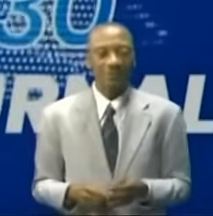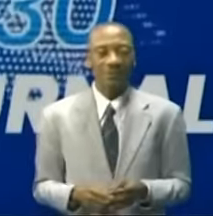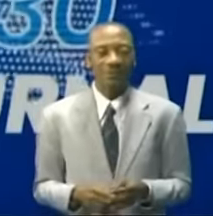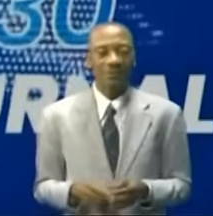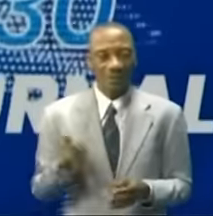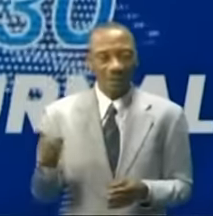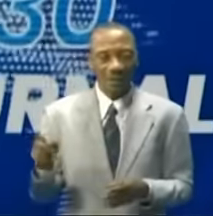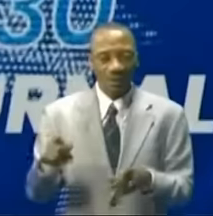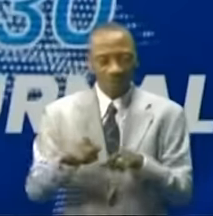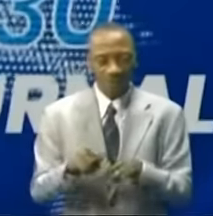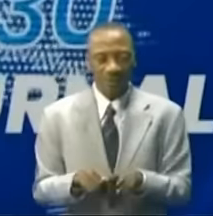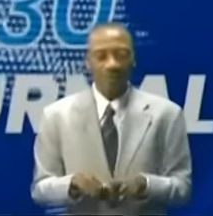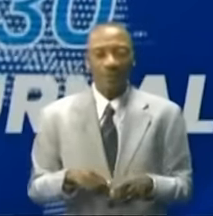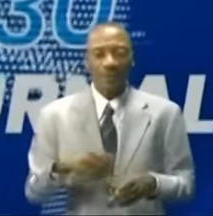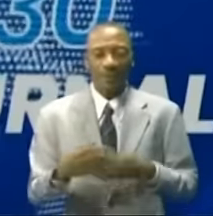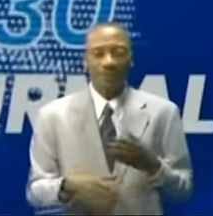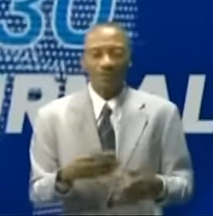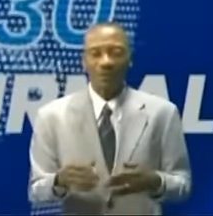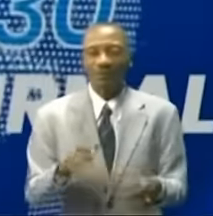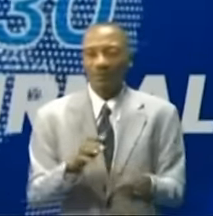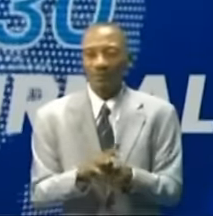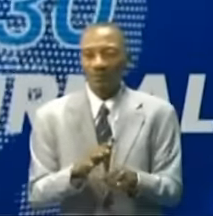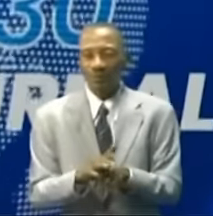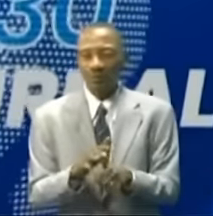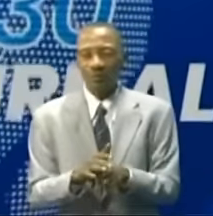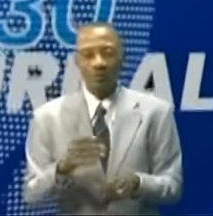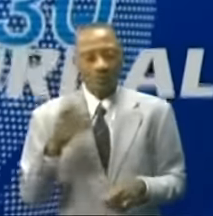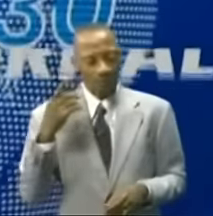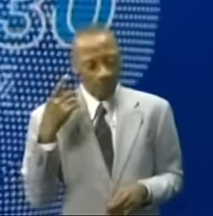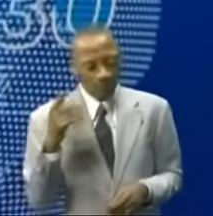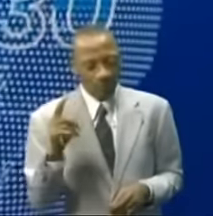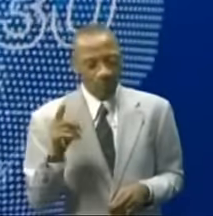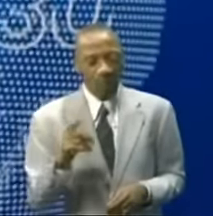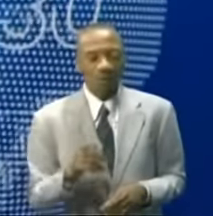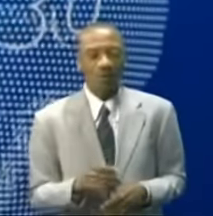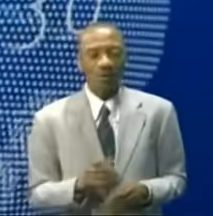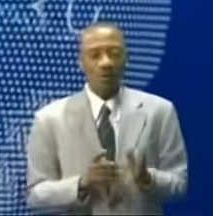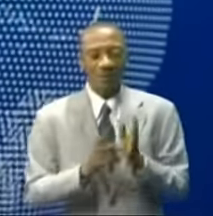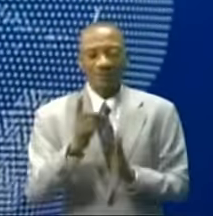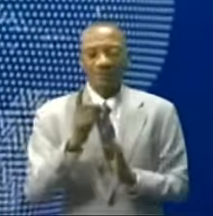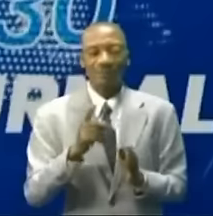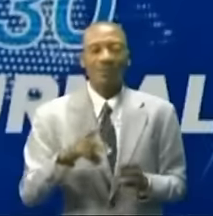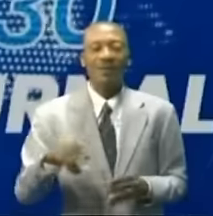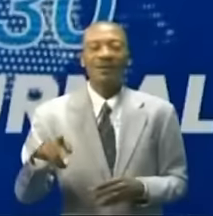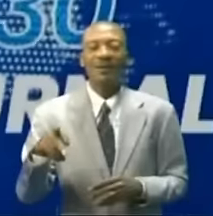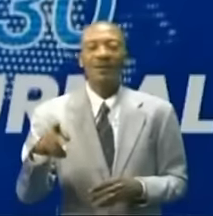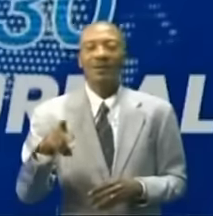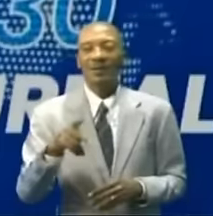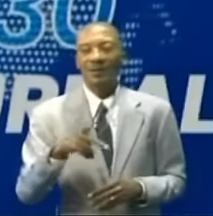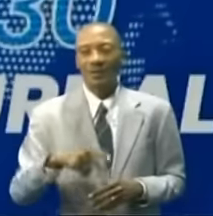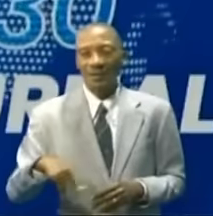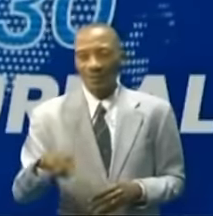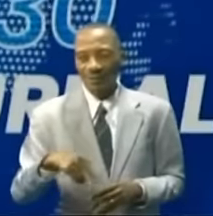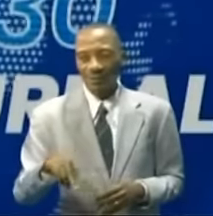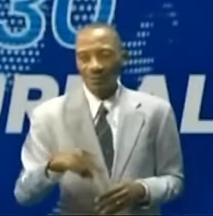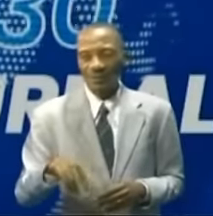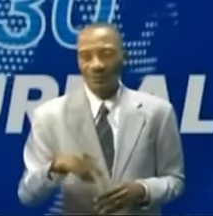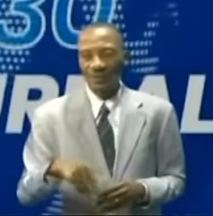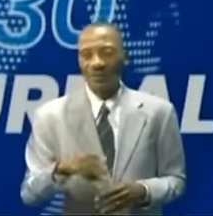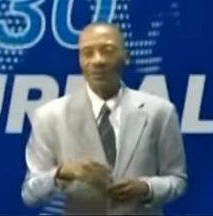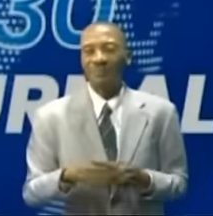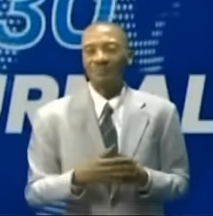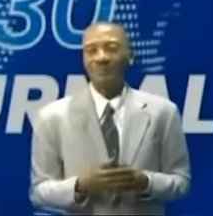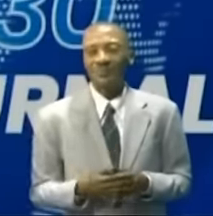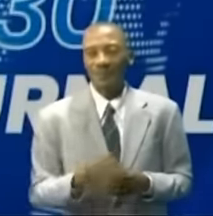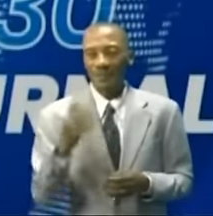deux équipes, Lamia Mboumedi de Mazembe et Stéphane Samoïse de l'équipe FF, ont été face